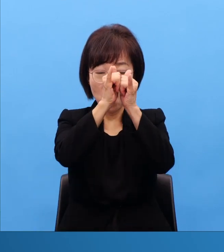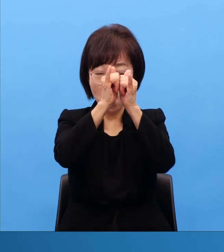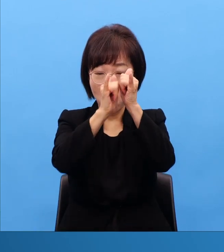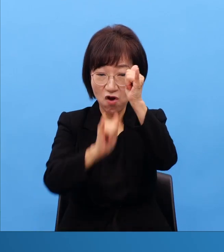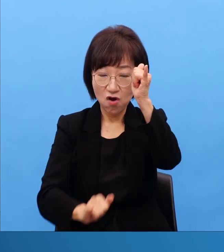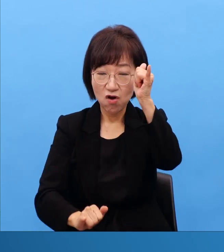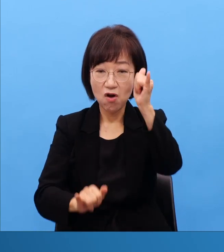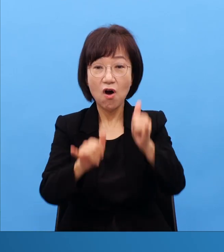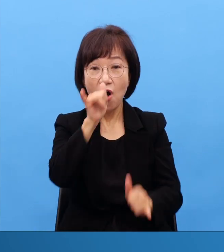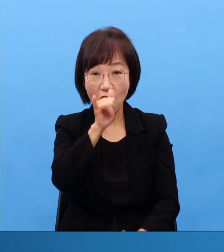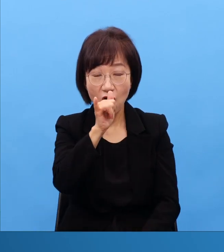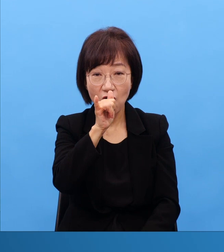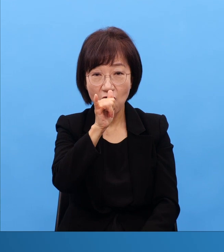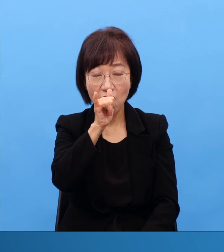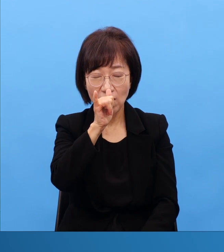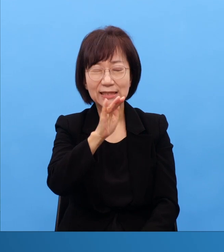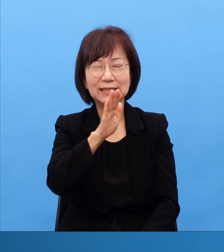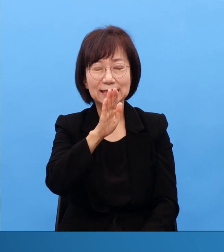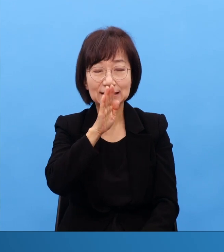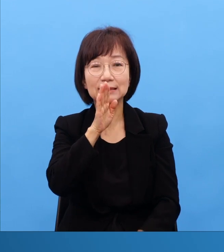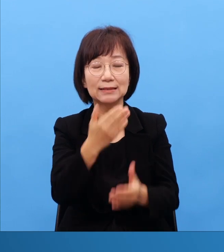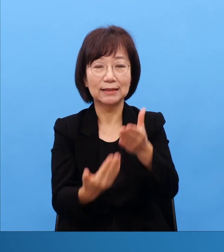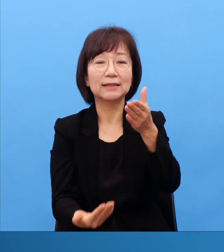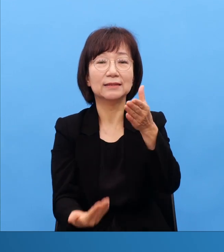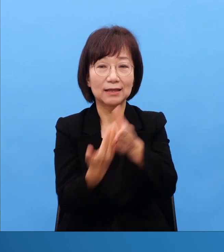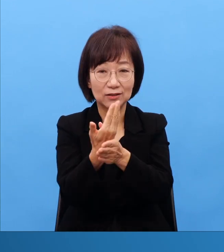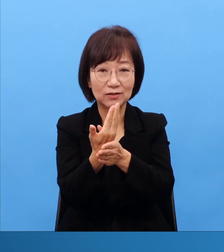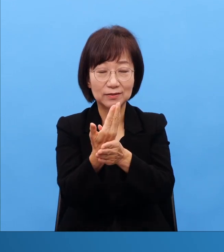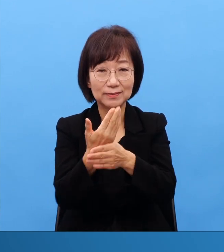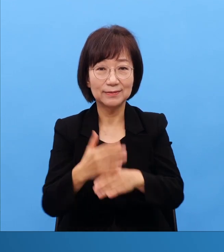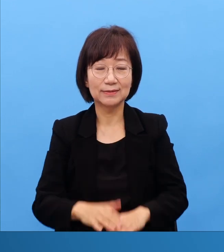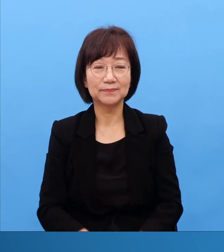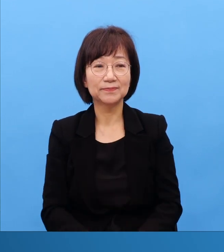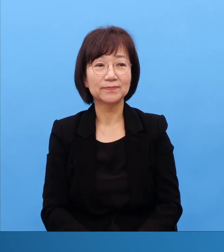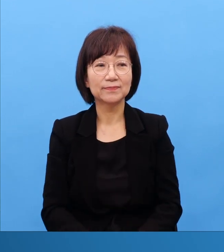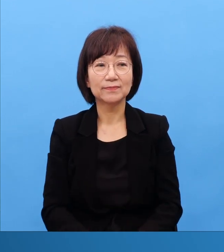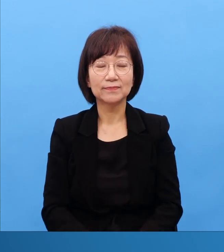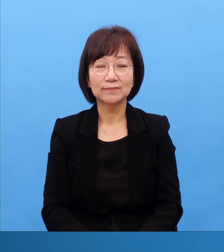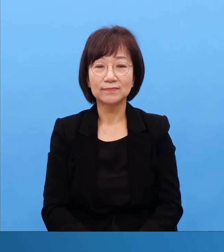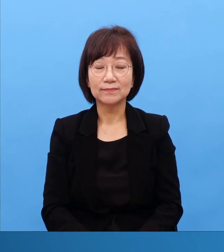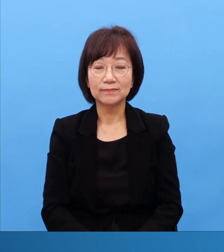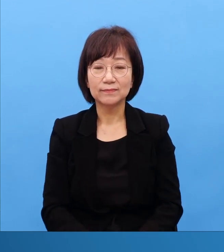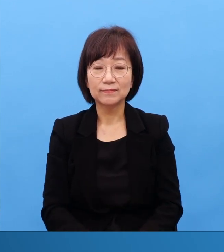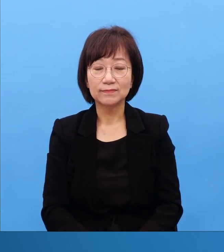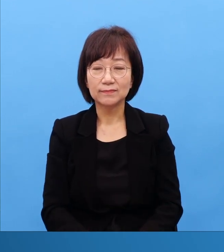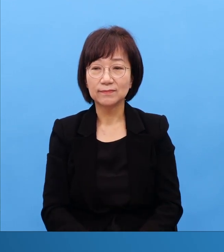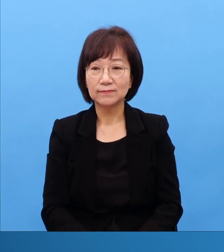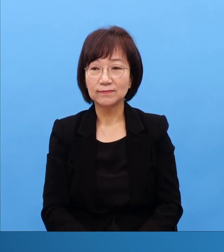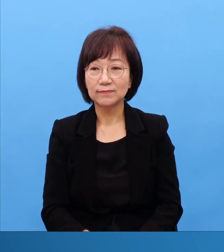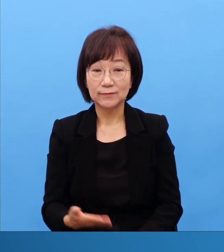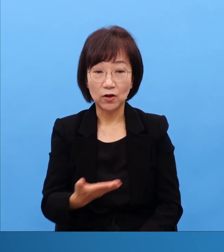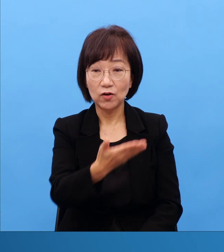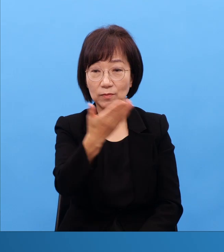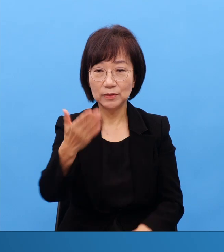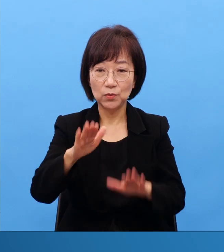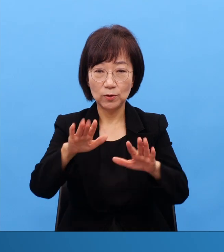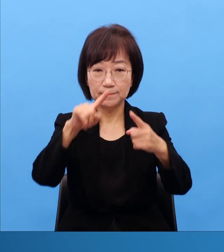and a historical incident that arose. 그래서 여러분이 오늘 두 가지를 큰 거 가지고 와야 되는데 첫 번째